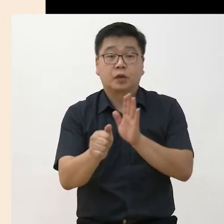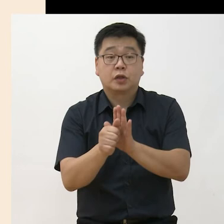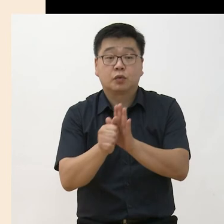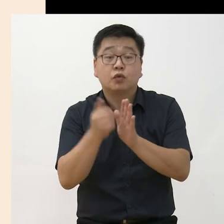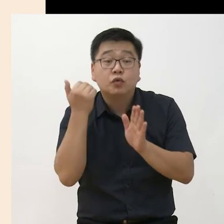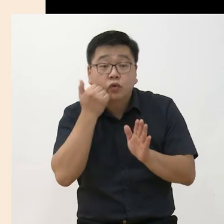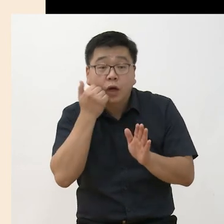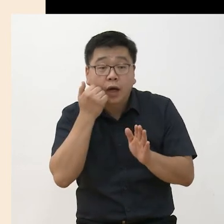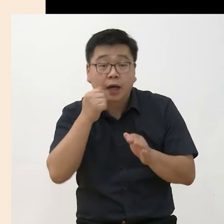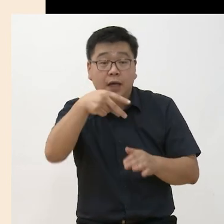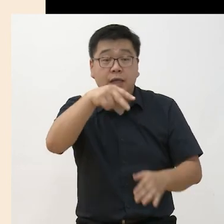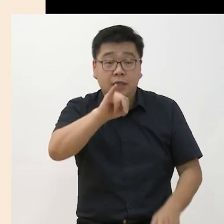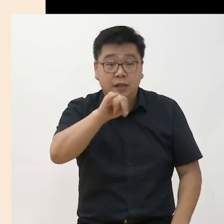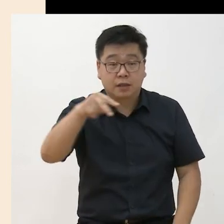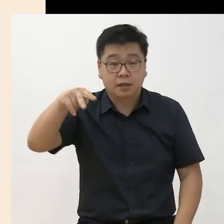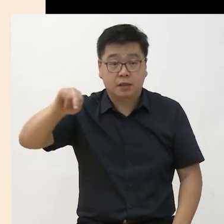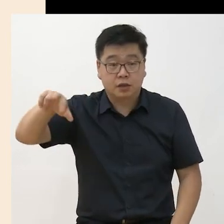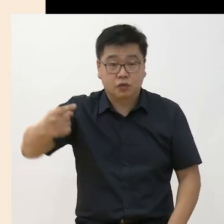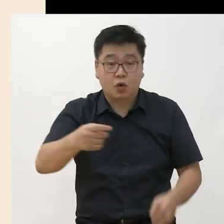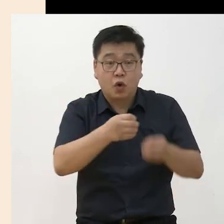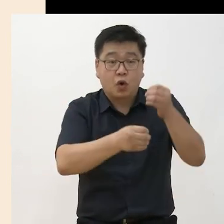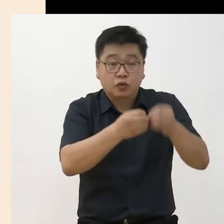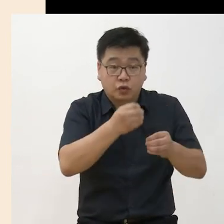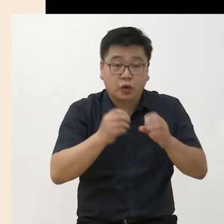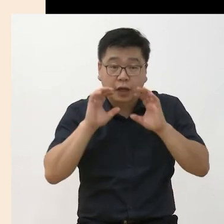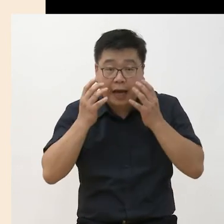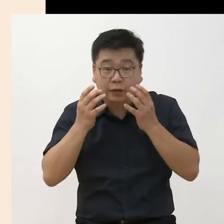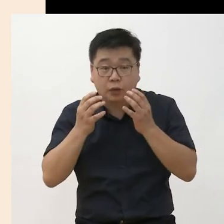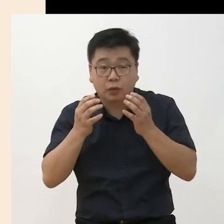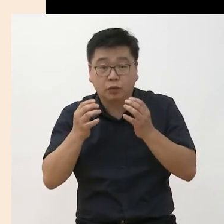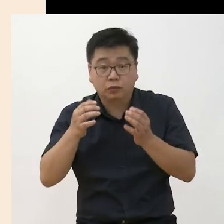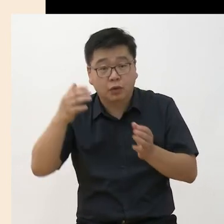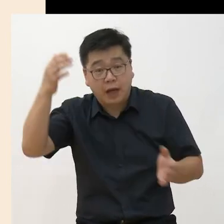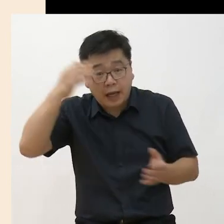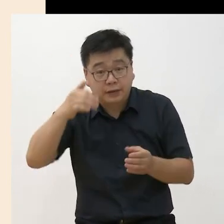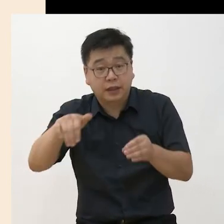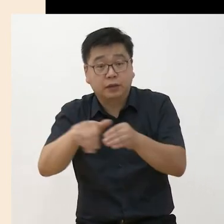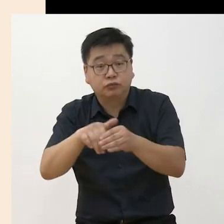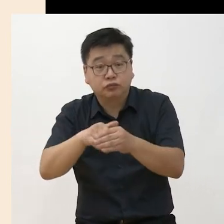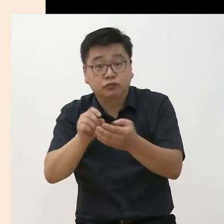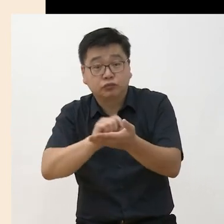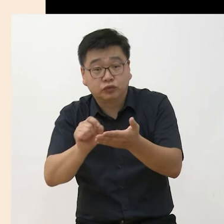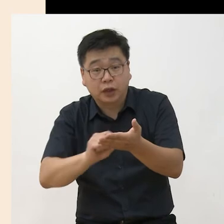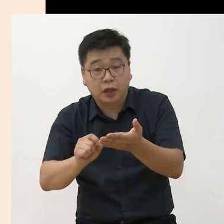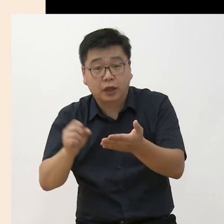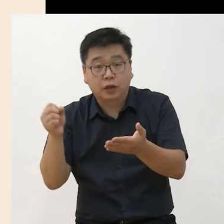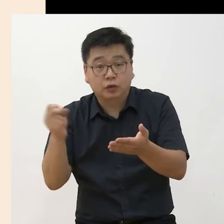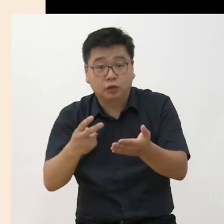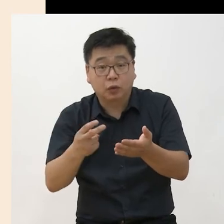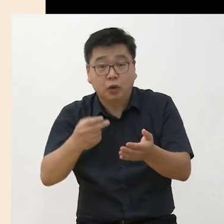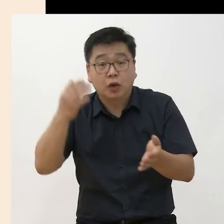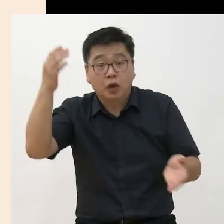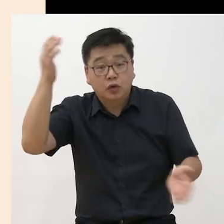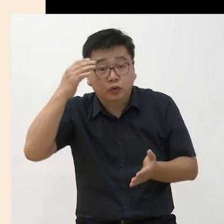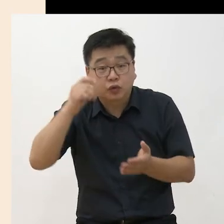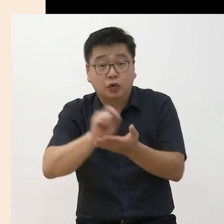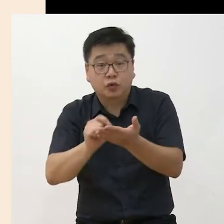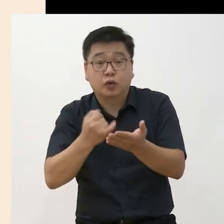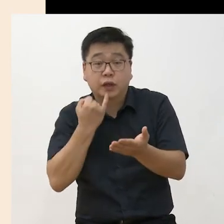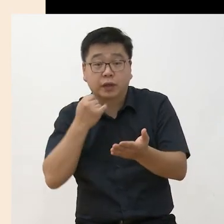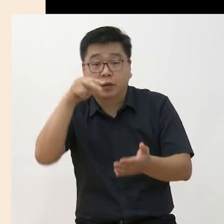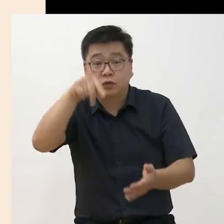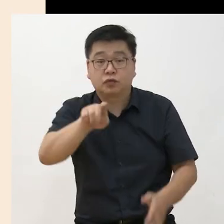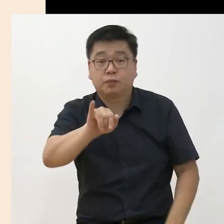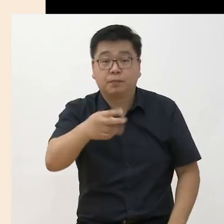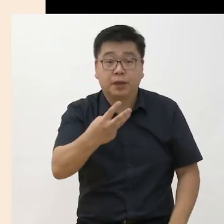대상은 시, 시조, 소설, 아동 청소년 문학. 아동 청소년 문학에는 청소년 소설도 포함되어 있고요. 그 다음에 수필,